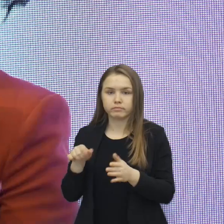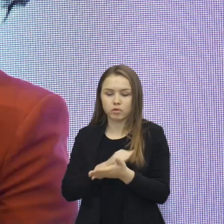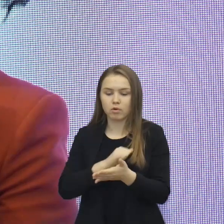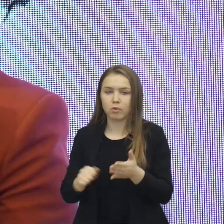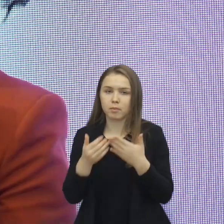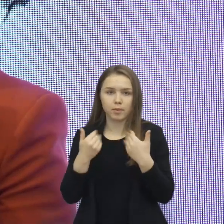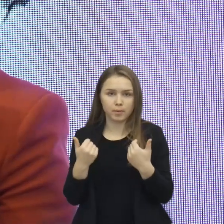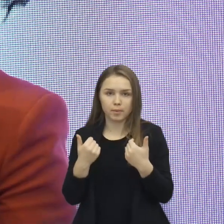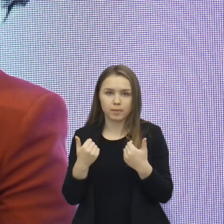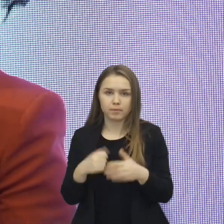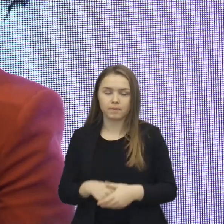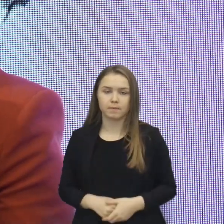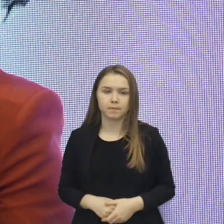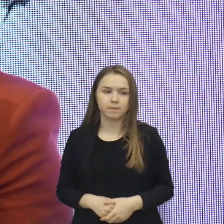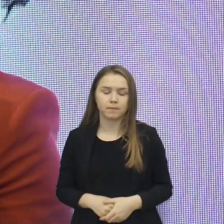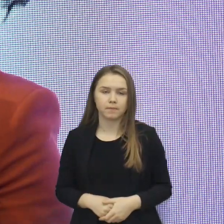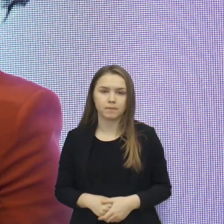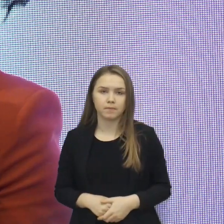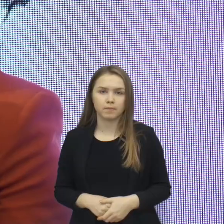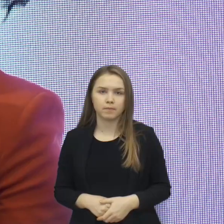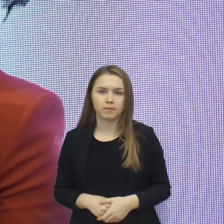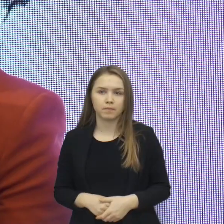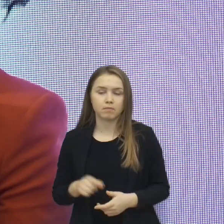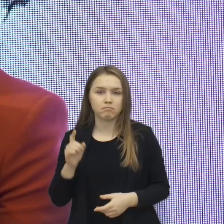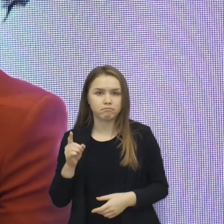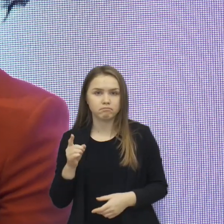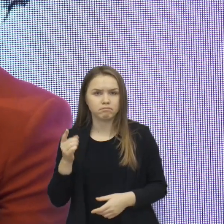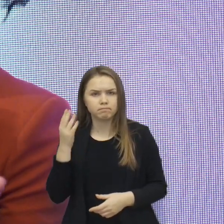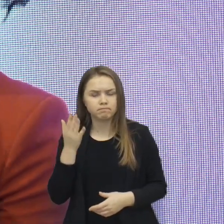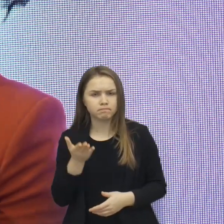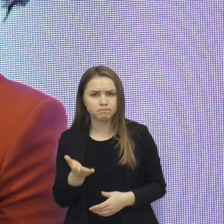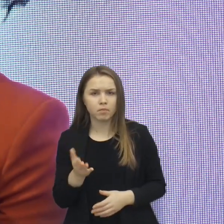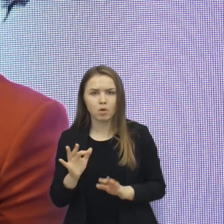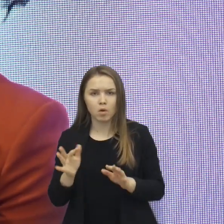teisinio reguliavimo, bet įsivaizduokit, ką jaučia tada vaikas, kuris